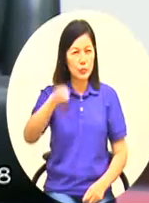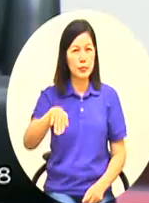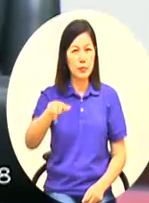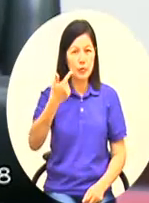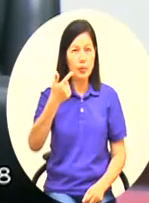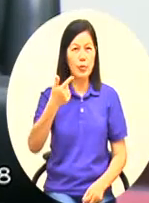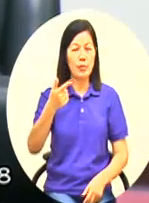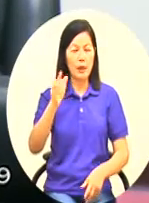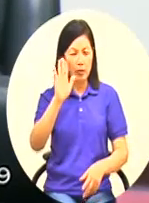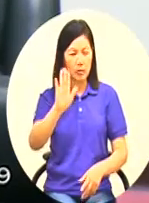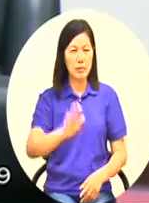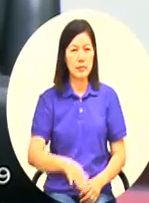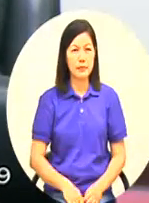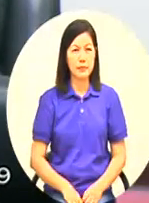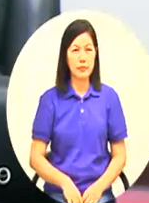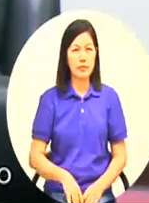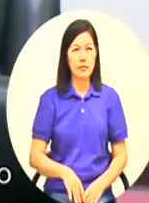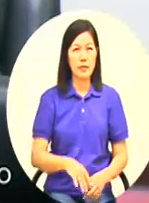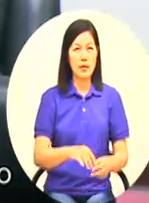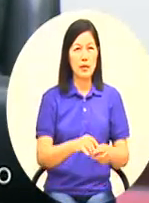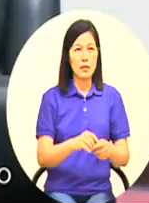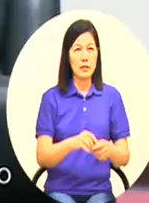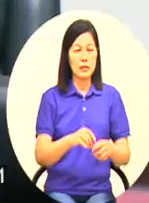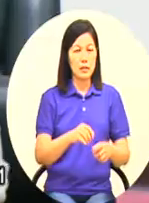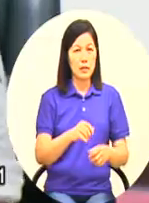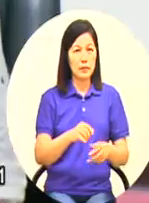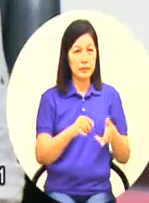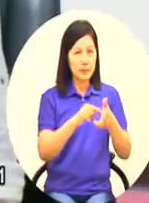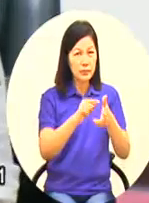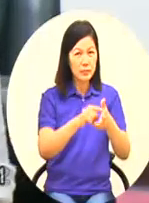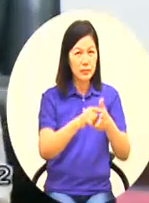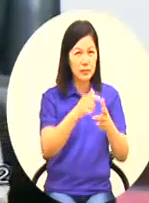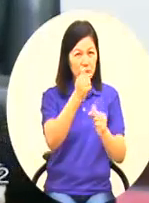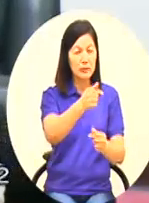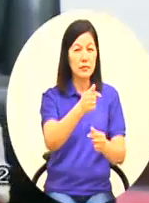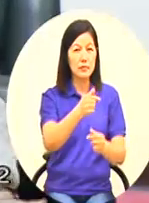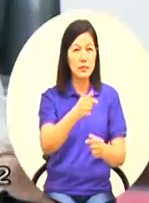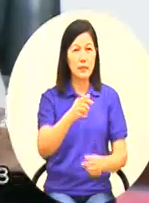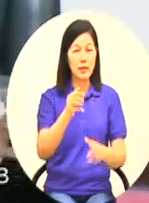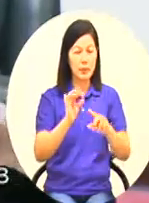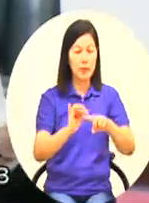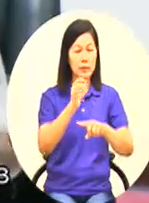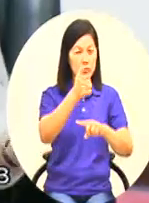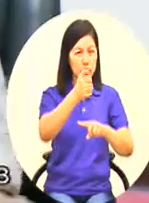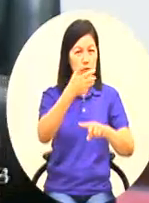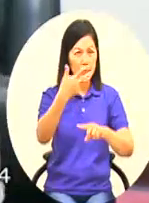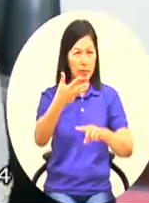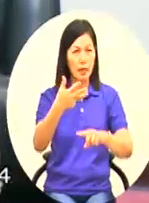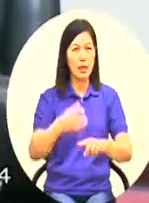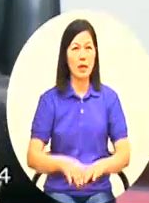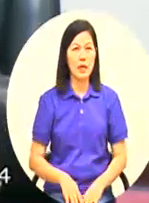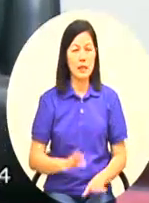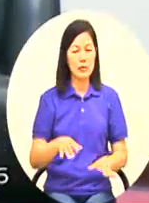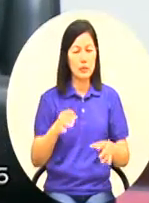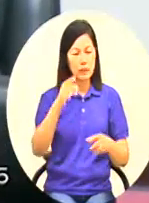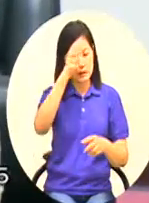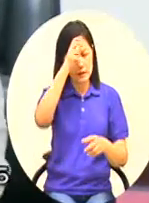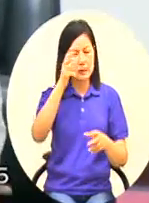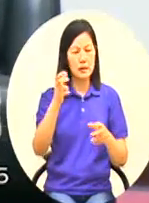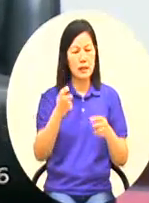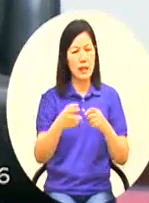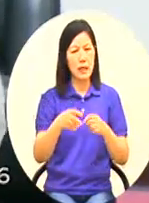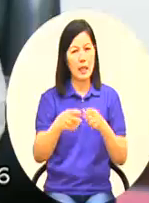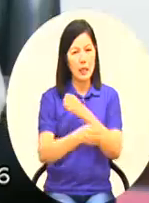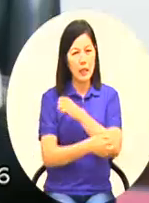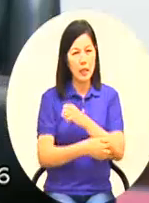是那个完好率大概有58%嘛。那现在就是说，我最近有跟我们一些警员在聊天的时候，我